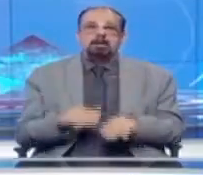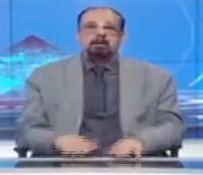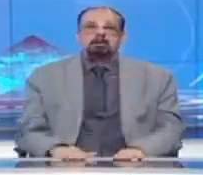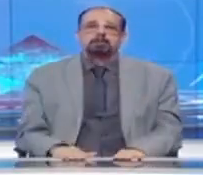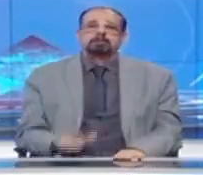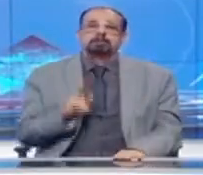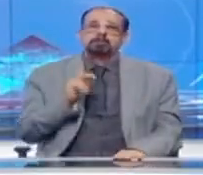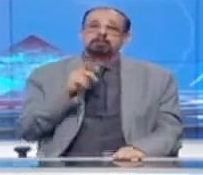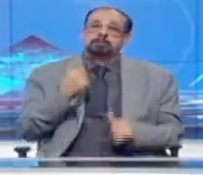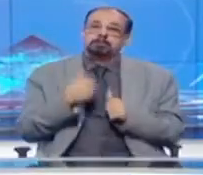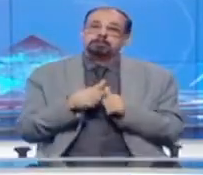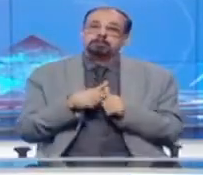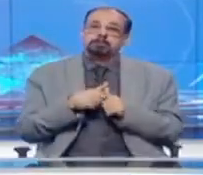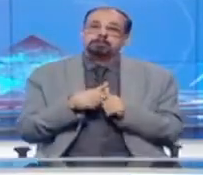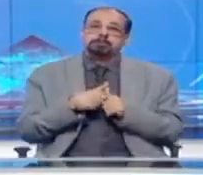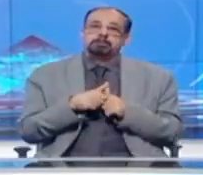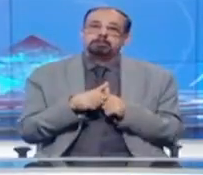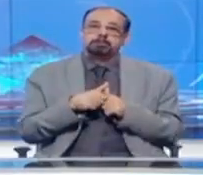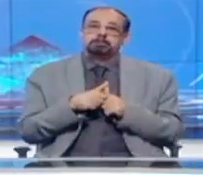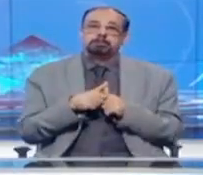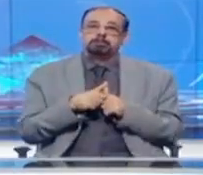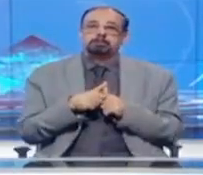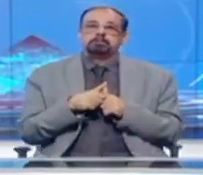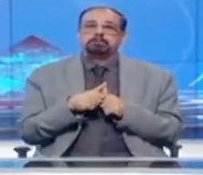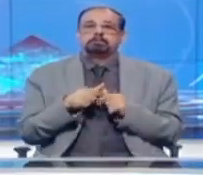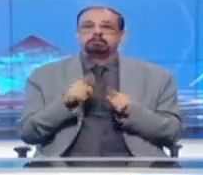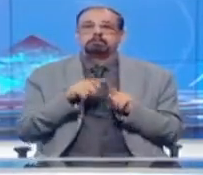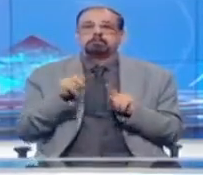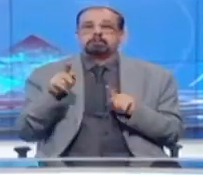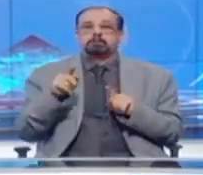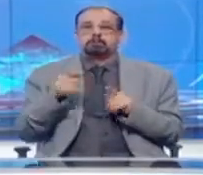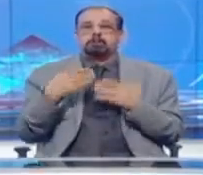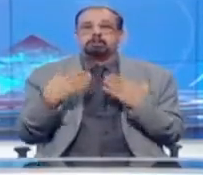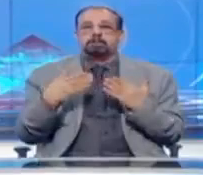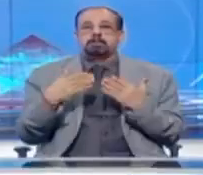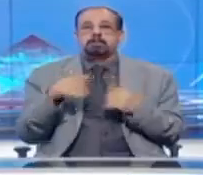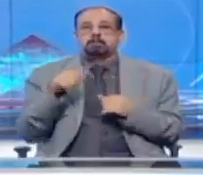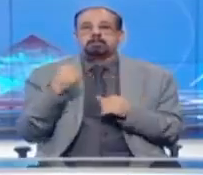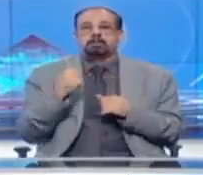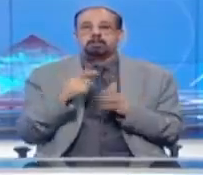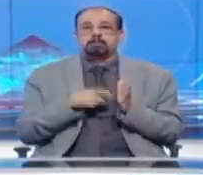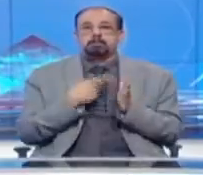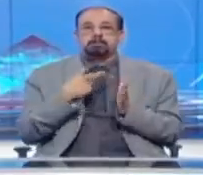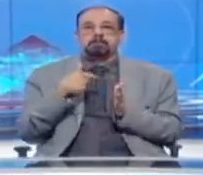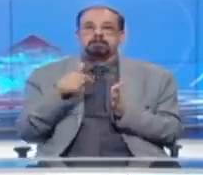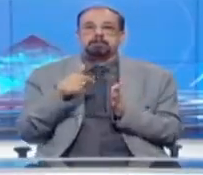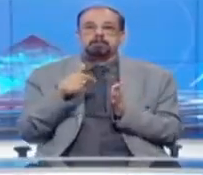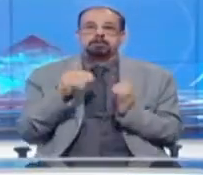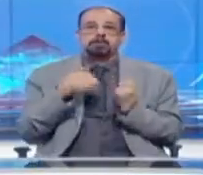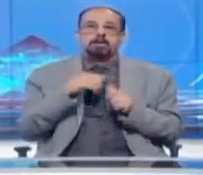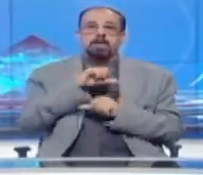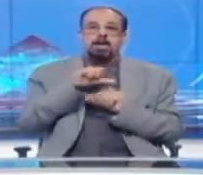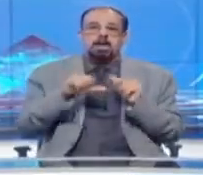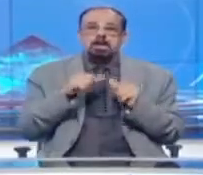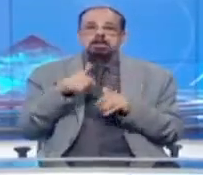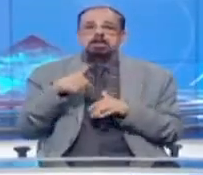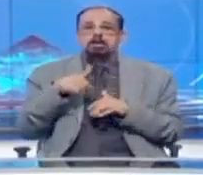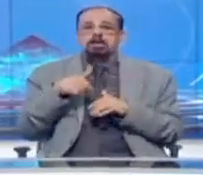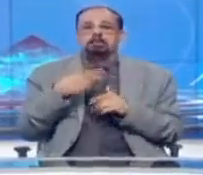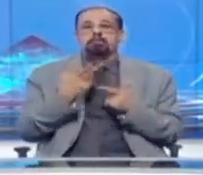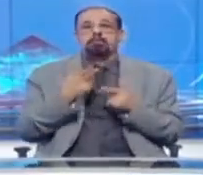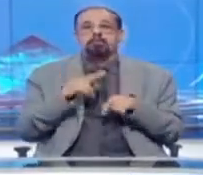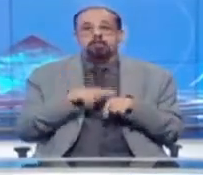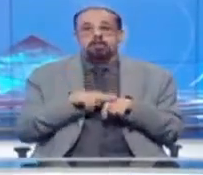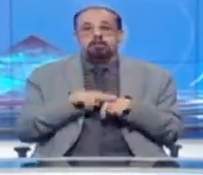1200.48 ليبقى أعلى قليلا من أدنى مستوى في 7 أسابيع. وحقق المؤشر مكاسب طفيفة أمس هي الأولى له في 6